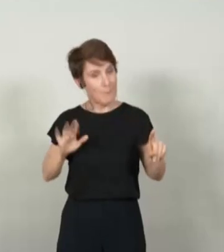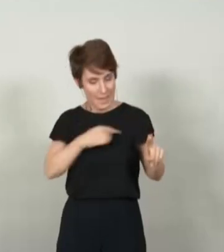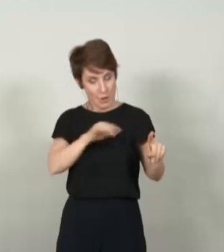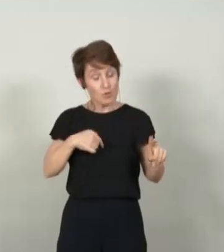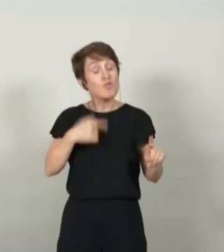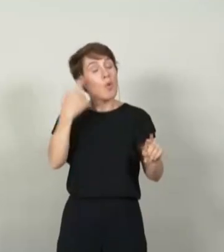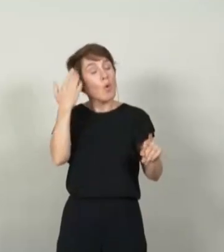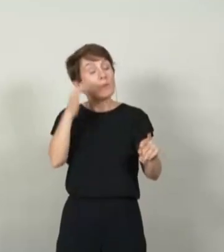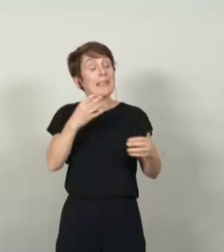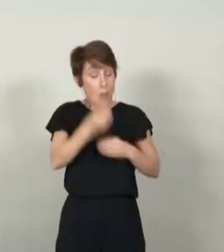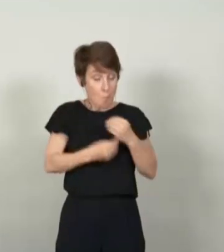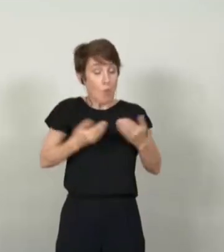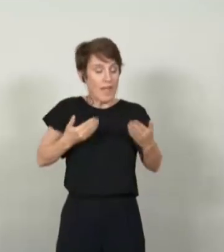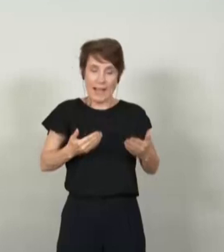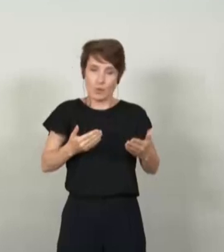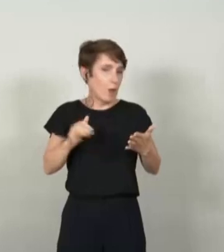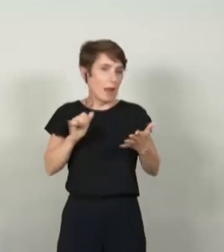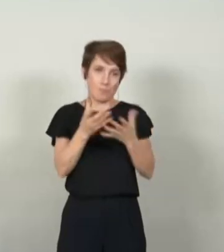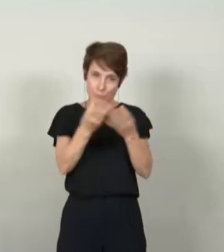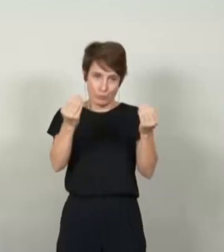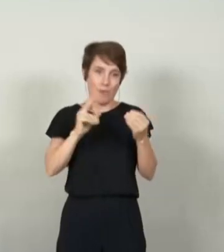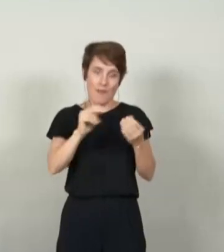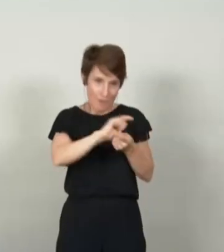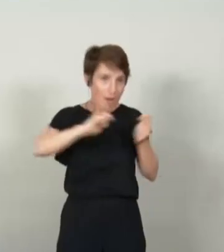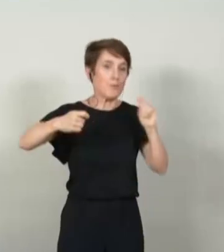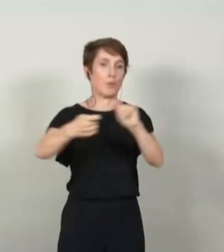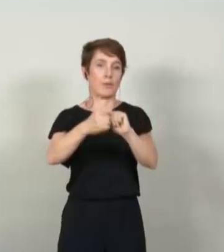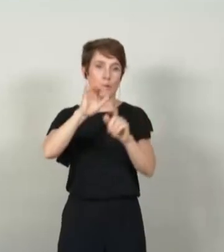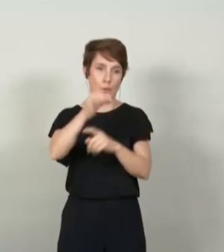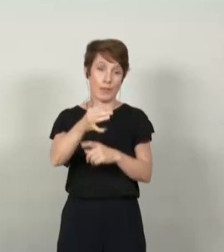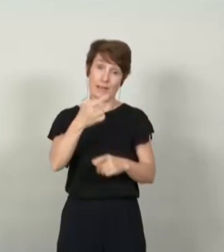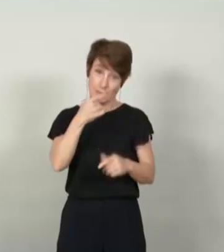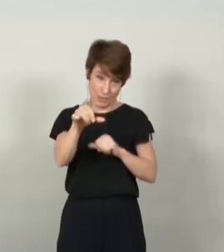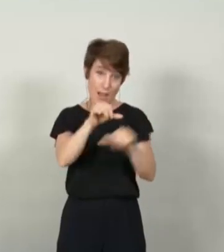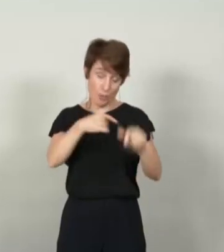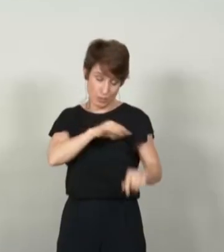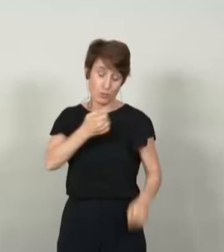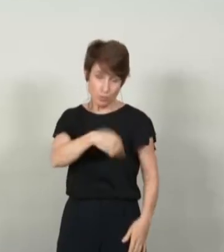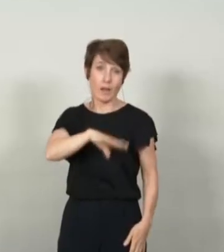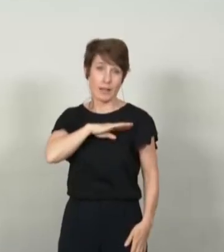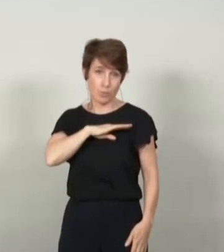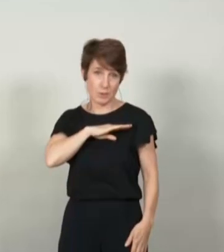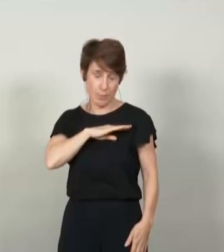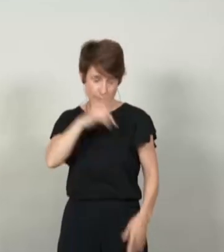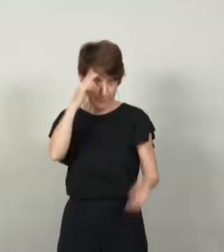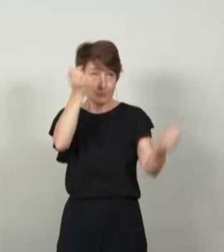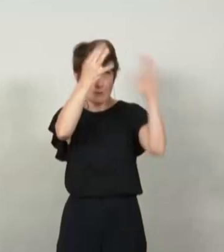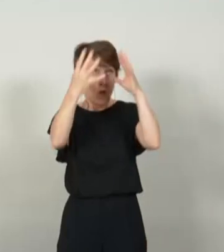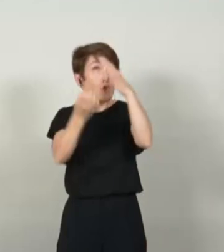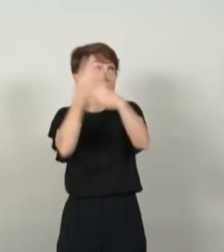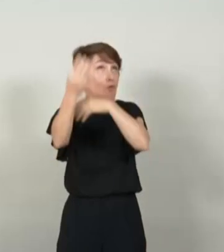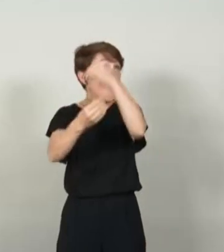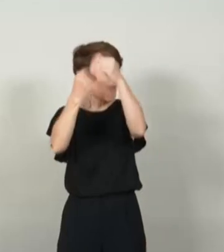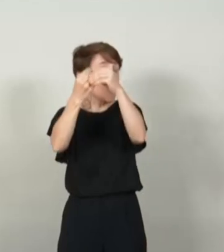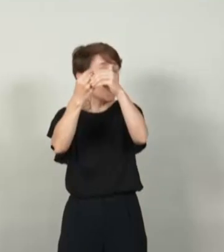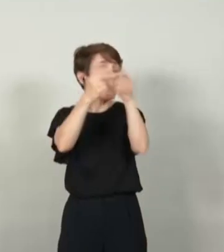les différents rapports du GIEC alors il est de notre responsabilité d'agir pour inventer un nouveau monde un monde où nous devons regarder la réalité en face